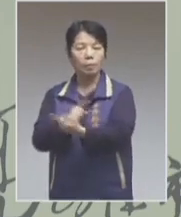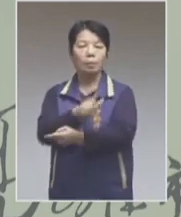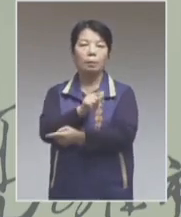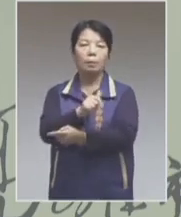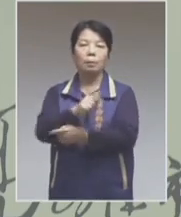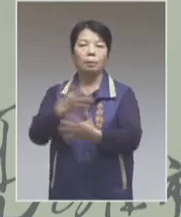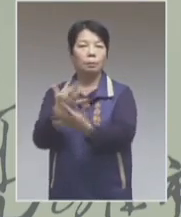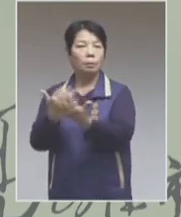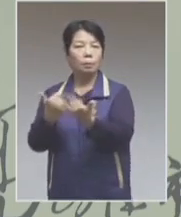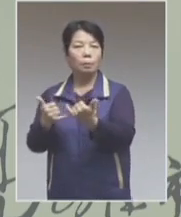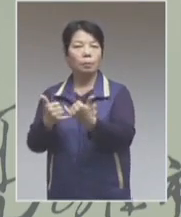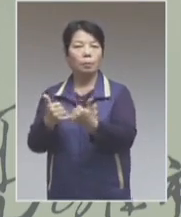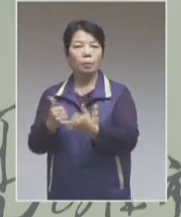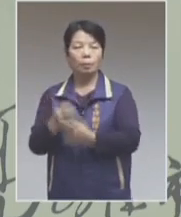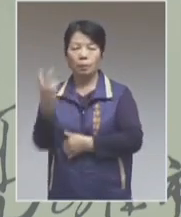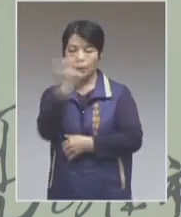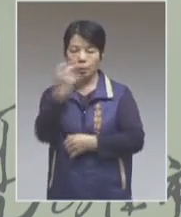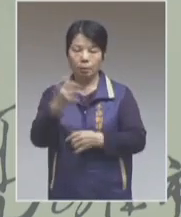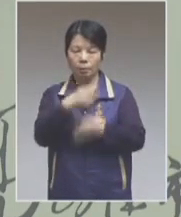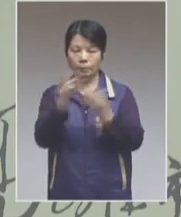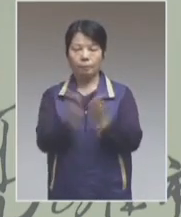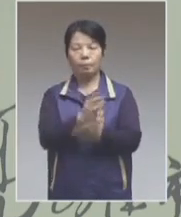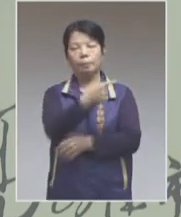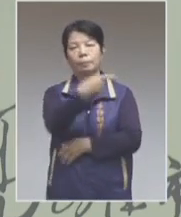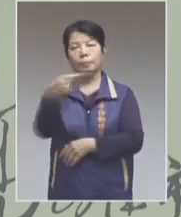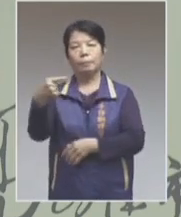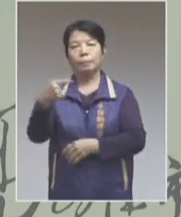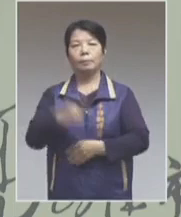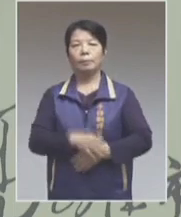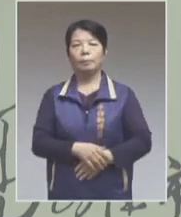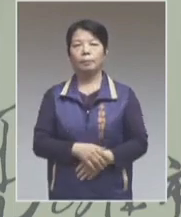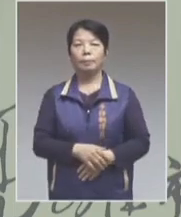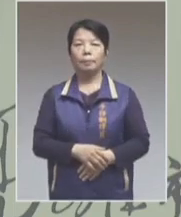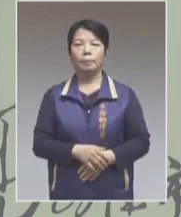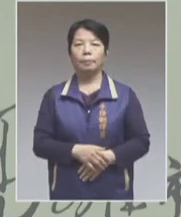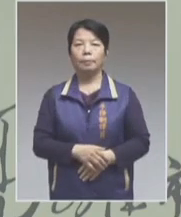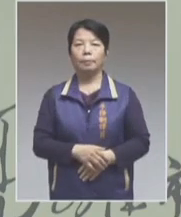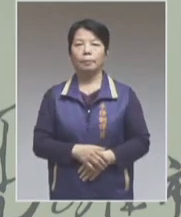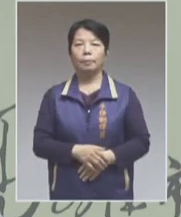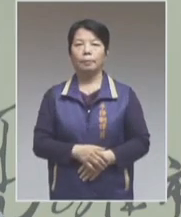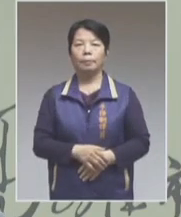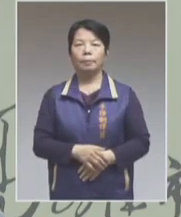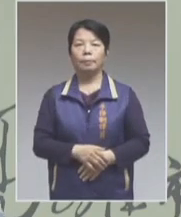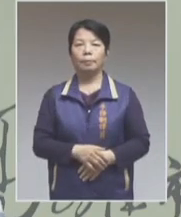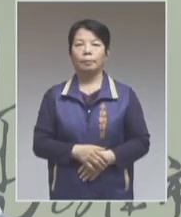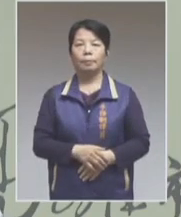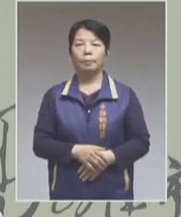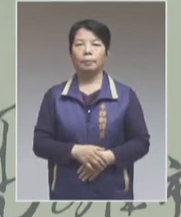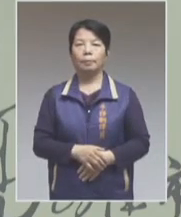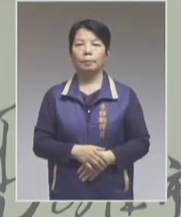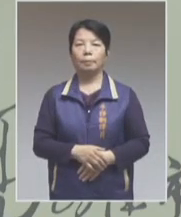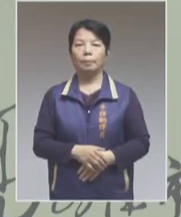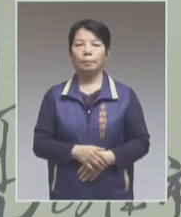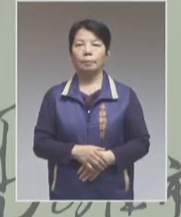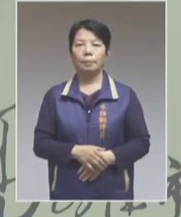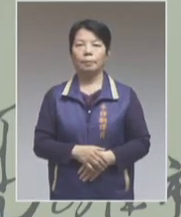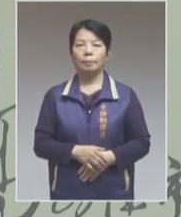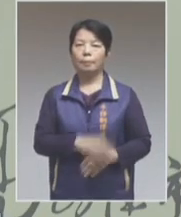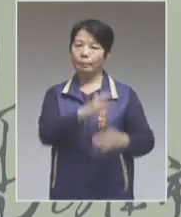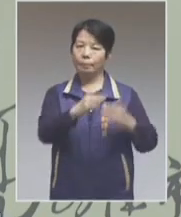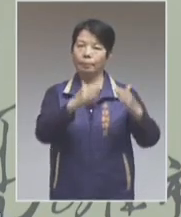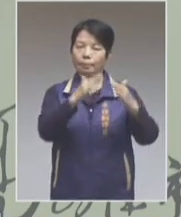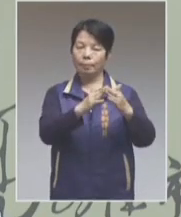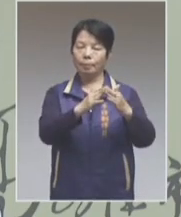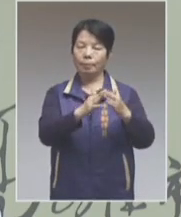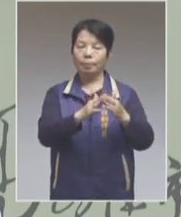好，哦，全部都是阴性，好，哦，那这个部分呢，啊，也要在这里跟啊我们的学校的